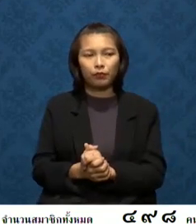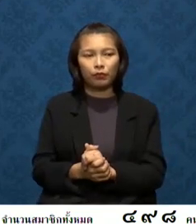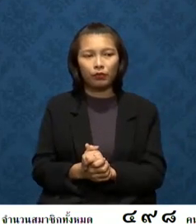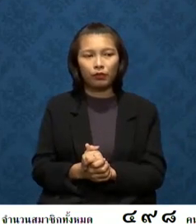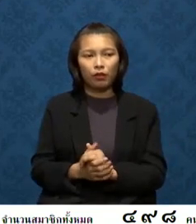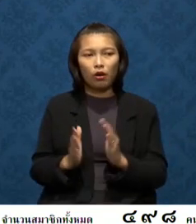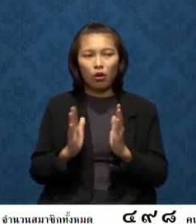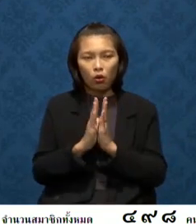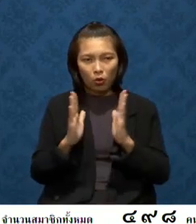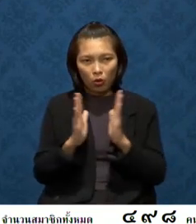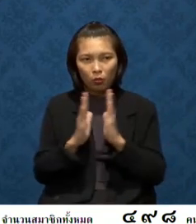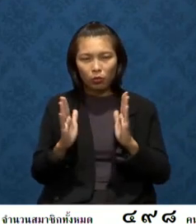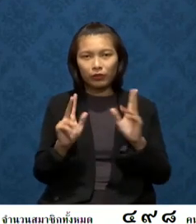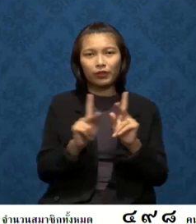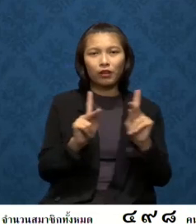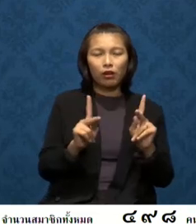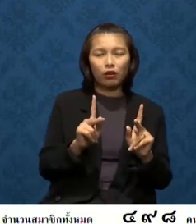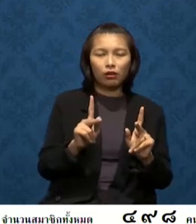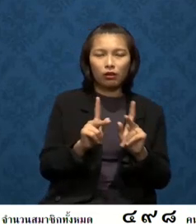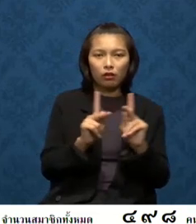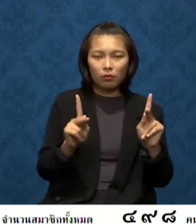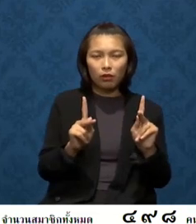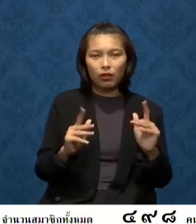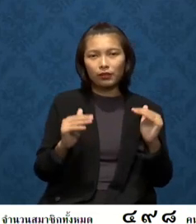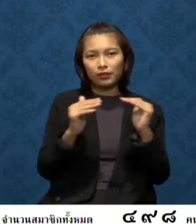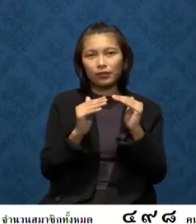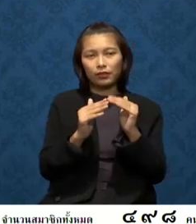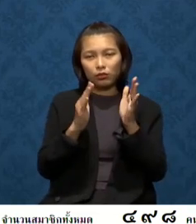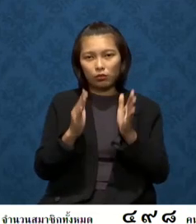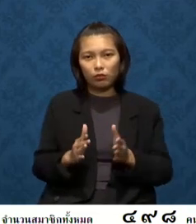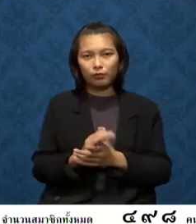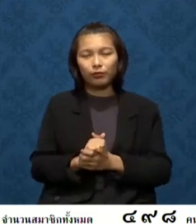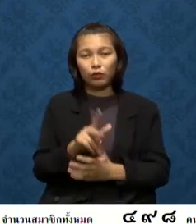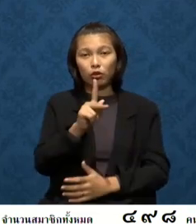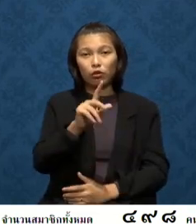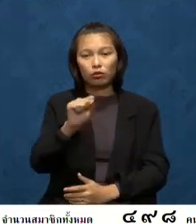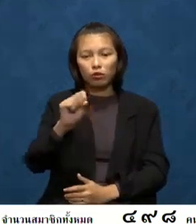ต้องขอขอบคุณทางคณะกรรมการสิทธิมนุษยชนแห่งชาตินะครับที่ได้มา